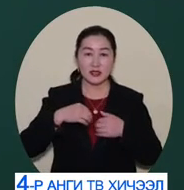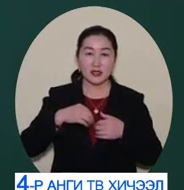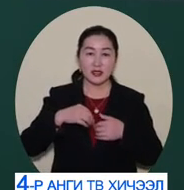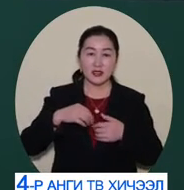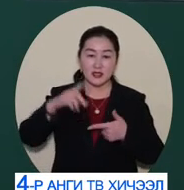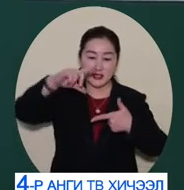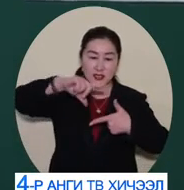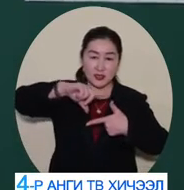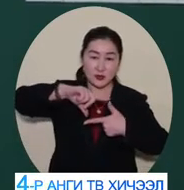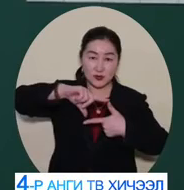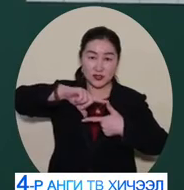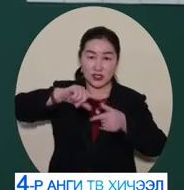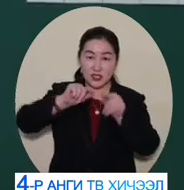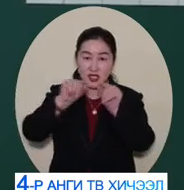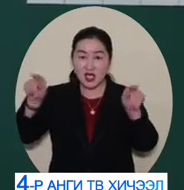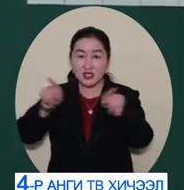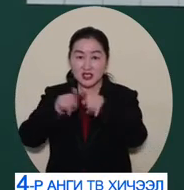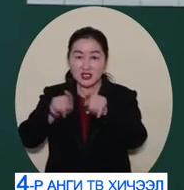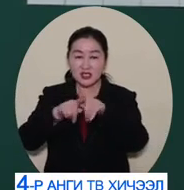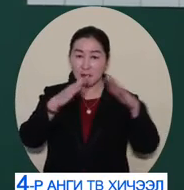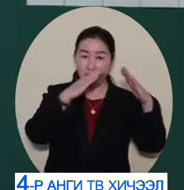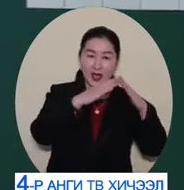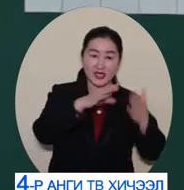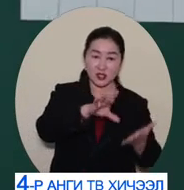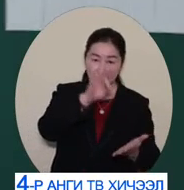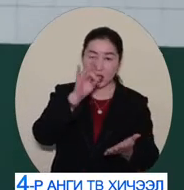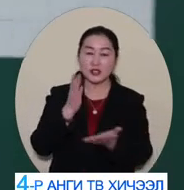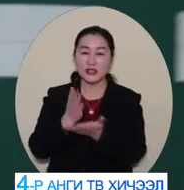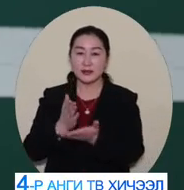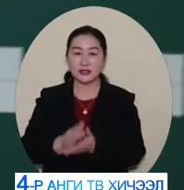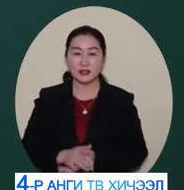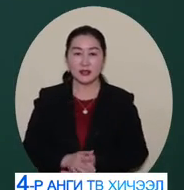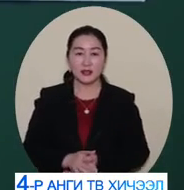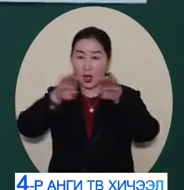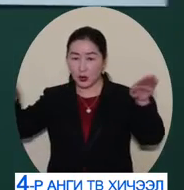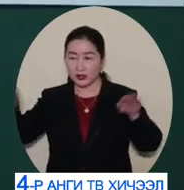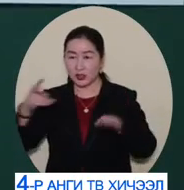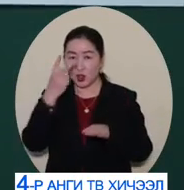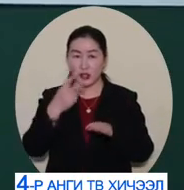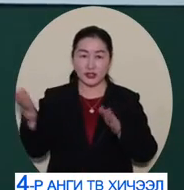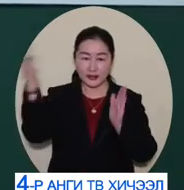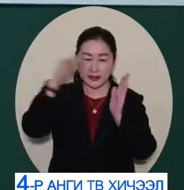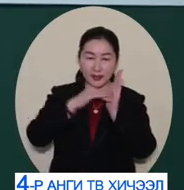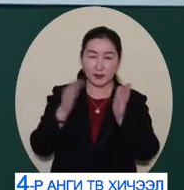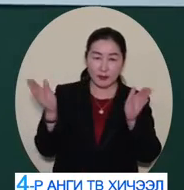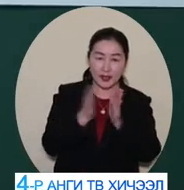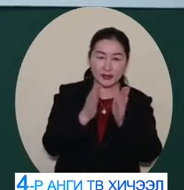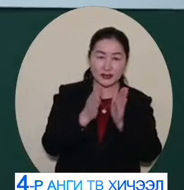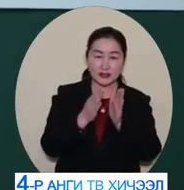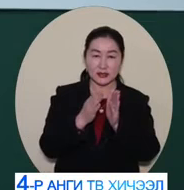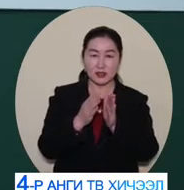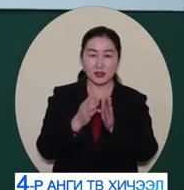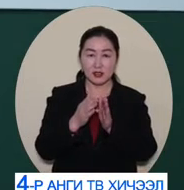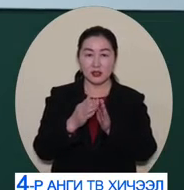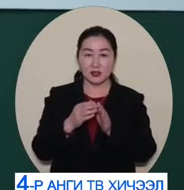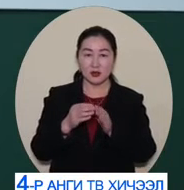тэгшин цөцөөр яг дүрс нь таарч байна, тийм ээ. За, нөгөө уртыг 2 дахин багасгахад ийм дүрс